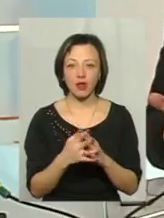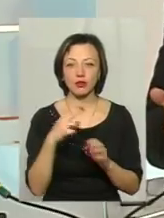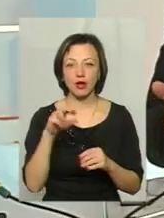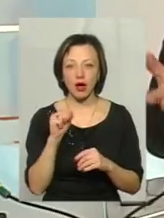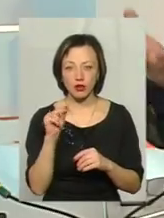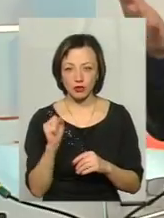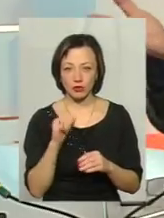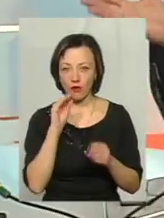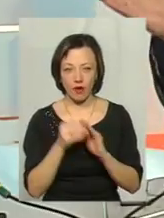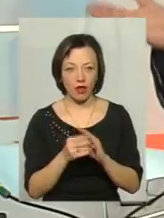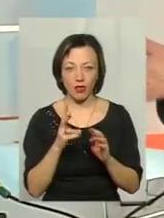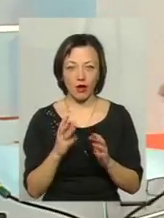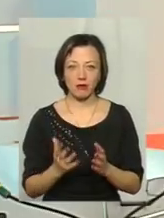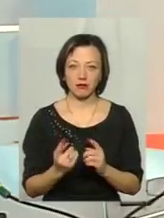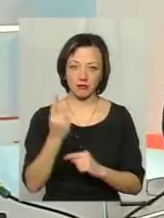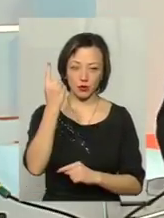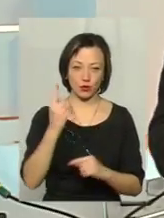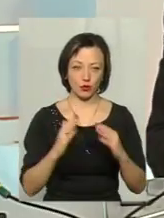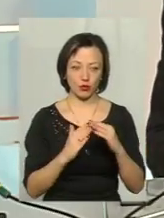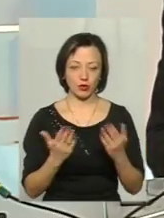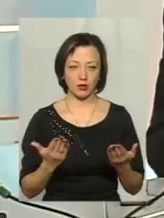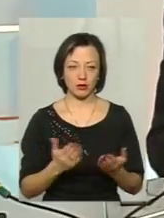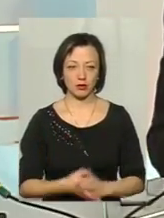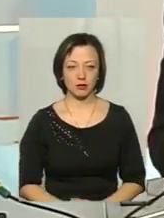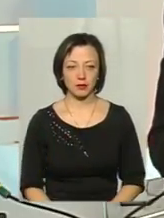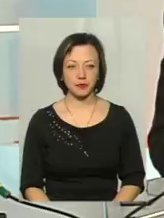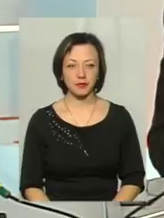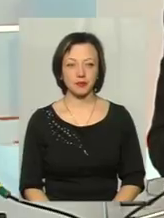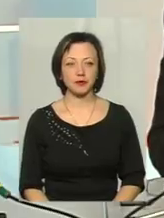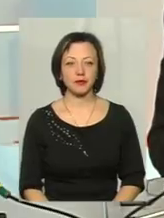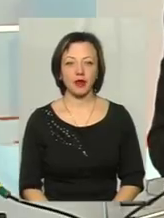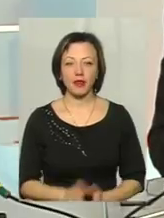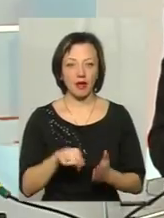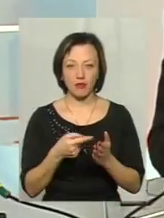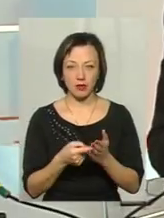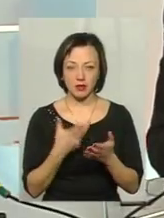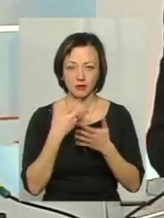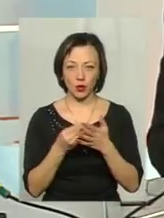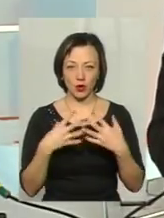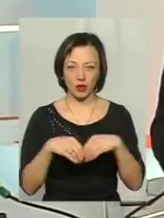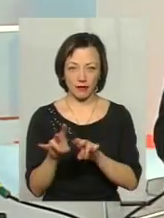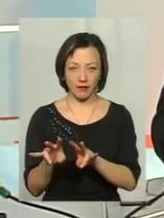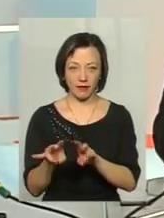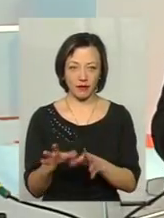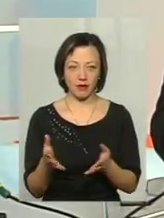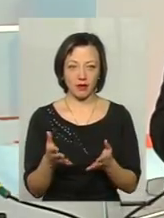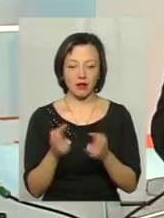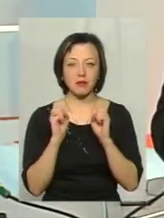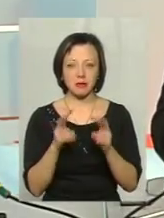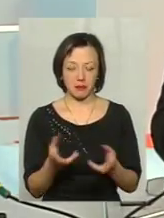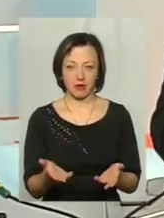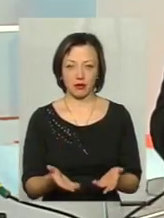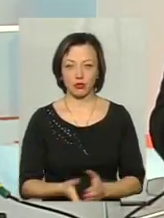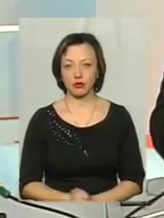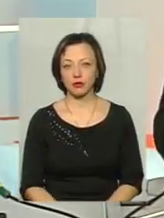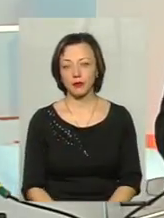дачу сховаєтесь. Ну, не в місті будете свою родину тримати, так? Наряжати її на